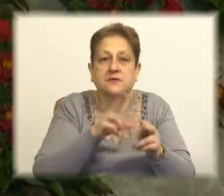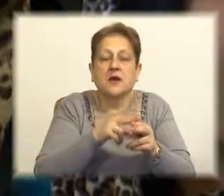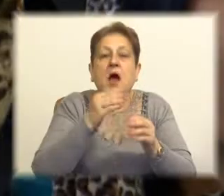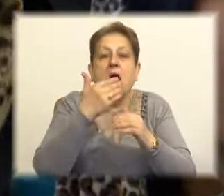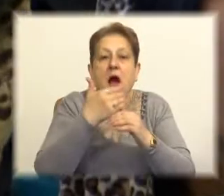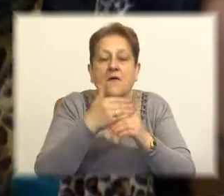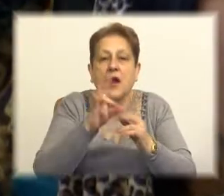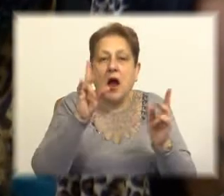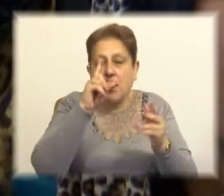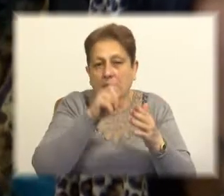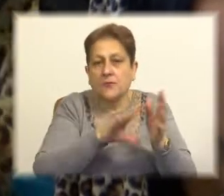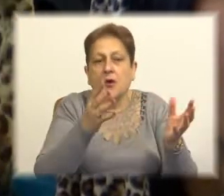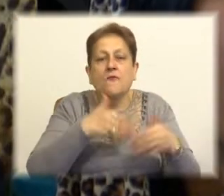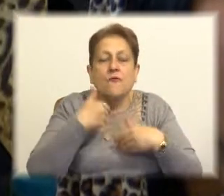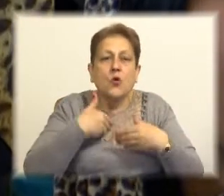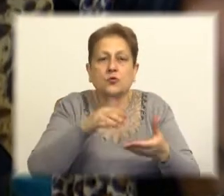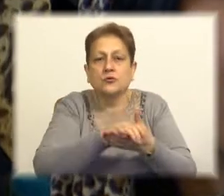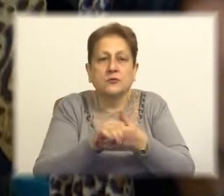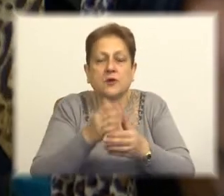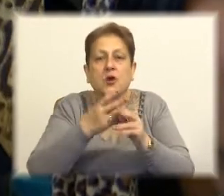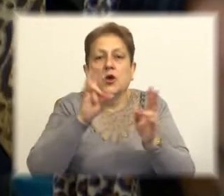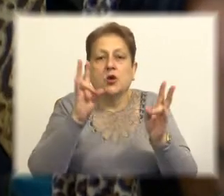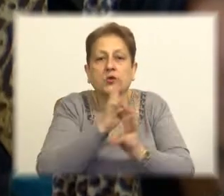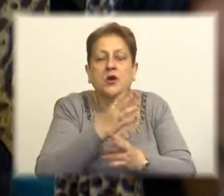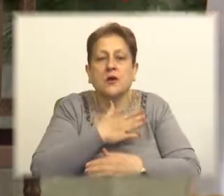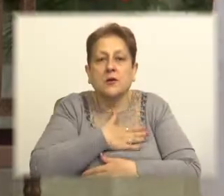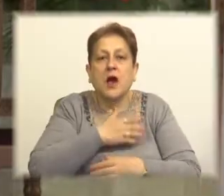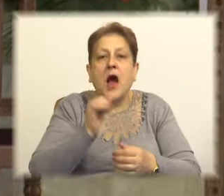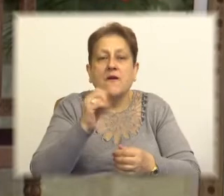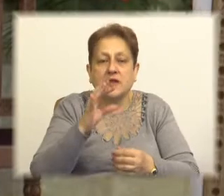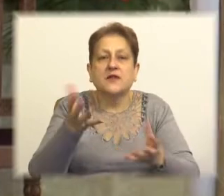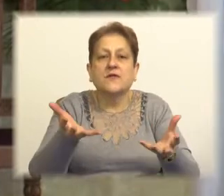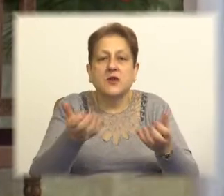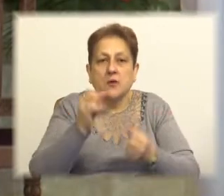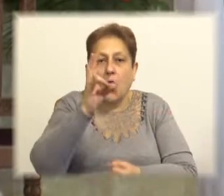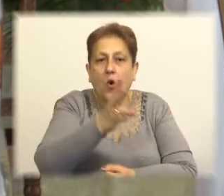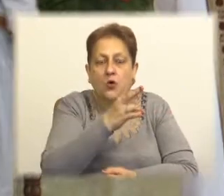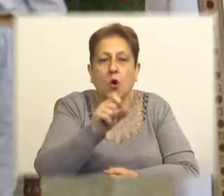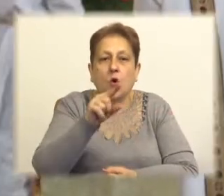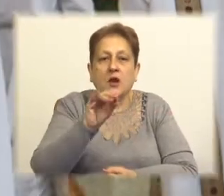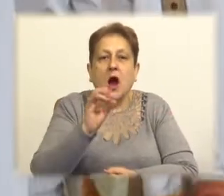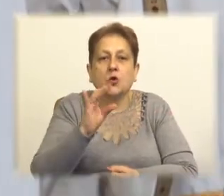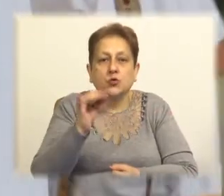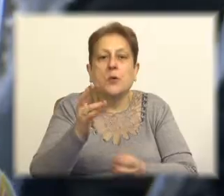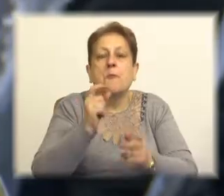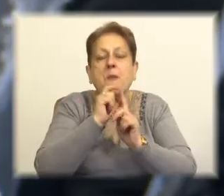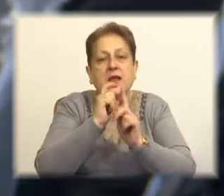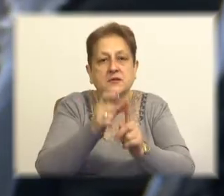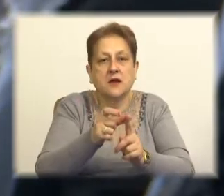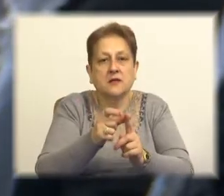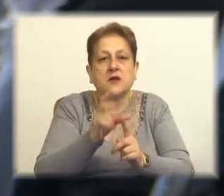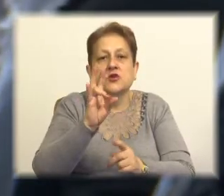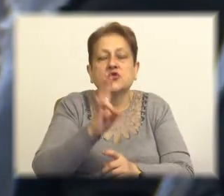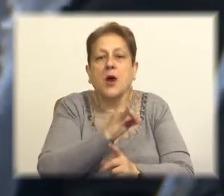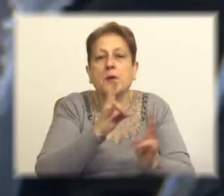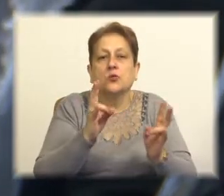ավարտին հավատացյալները միմյանց ողջունում են Քրիստոս հարյաֆի մերելոց ավետիսով եւ ստանում օրհնյալ է հարությունը Քրիստոսի պատասխանը։ Ժամերգություն